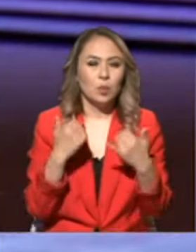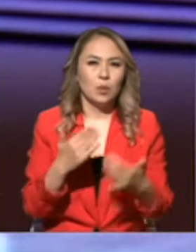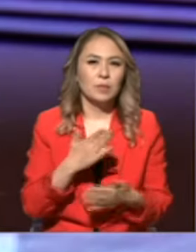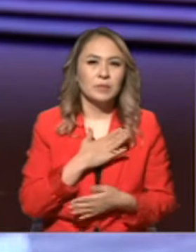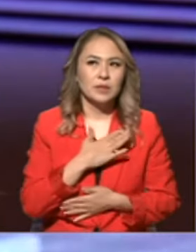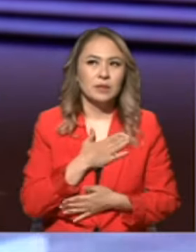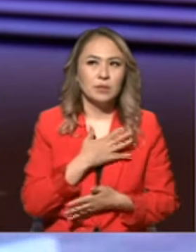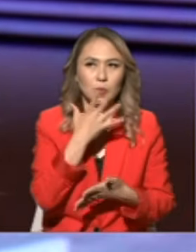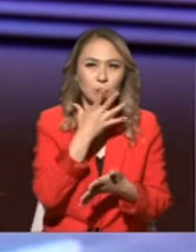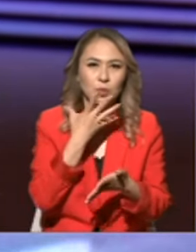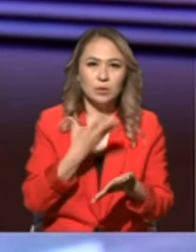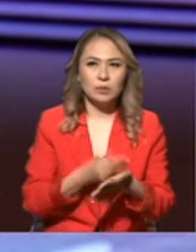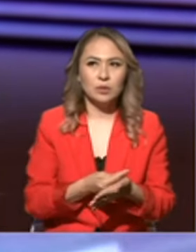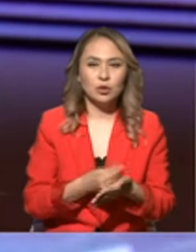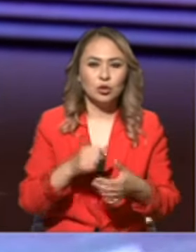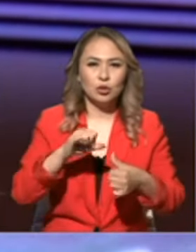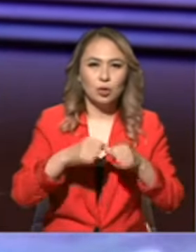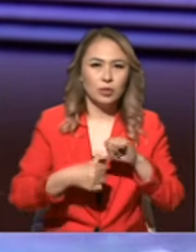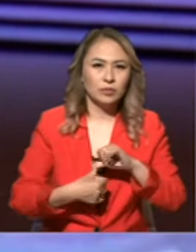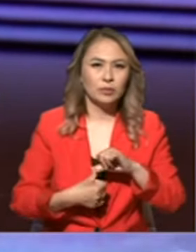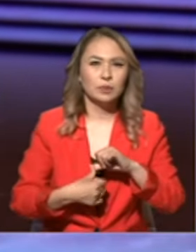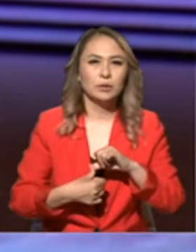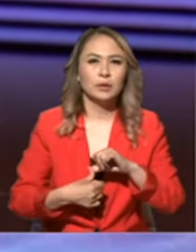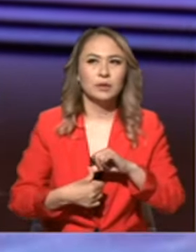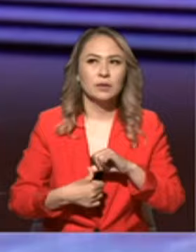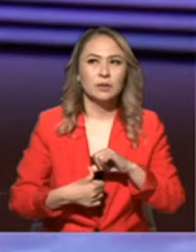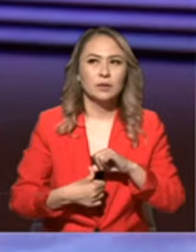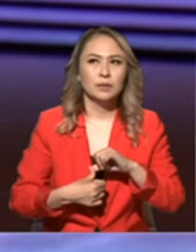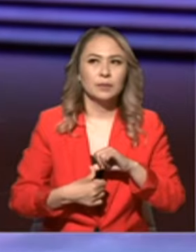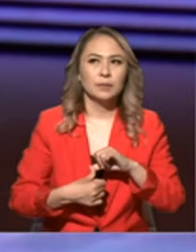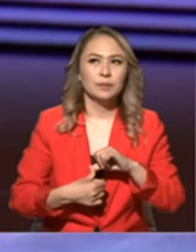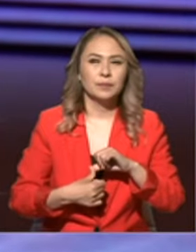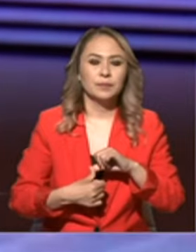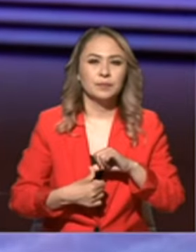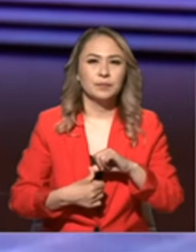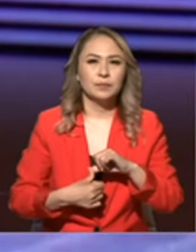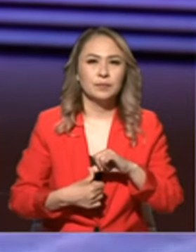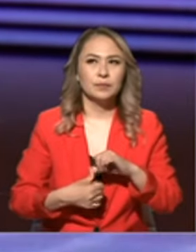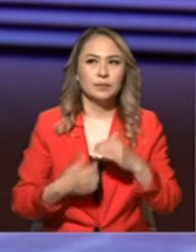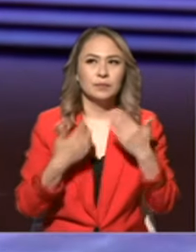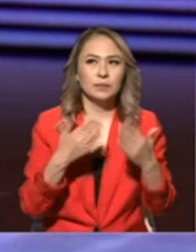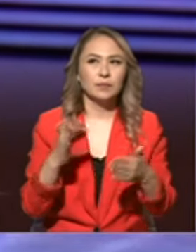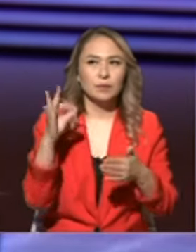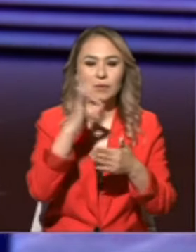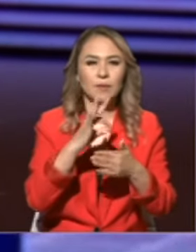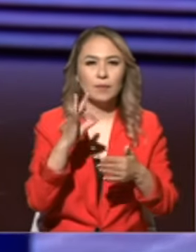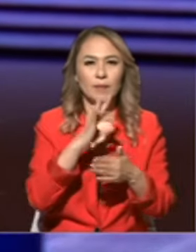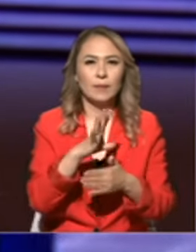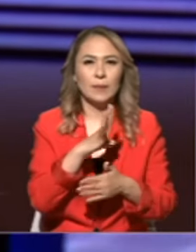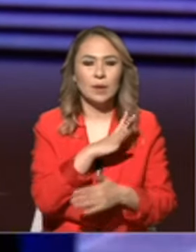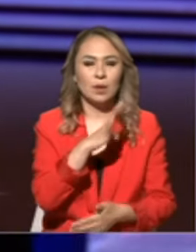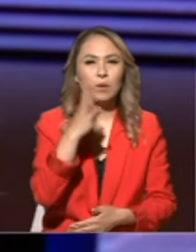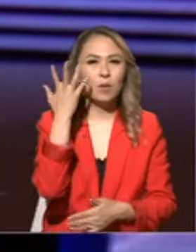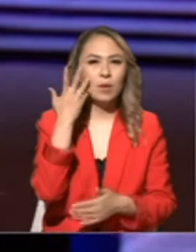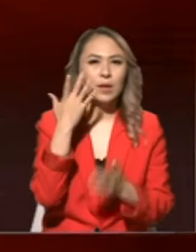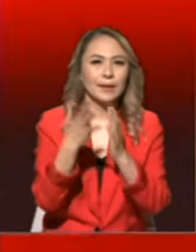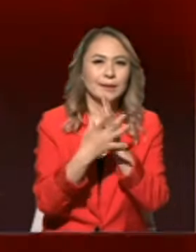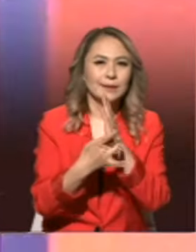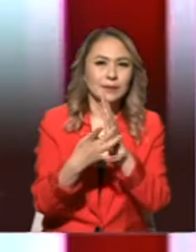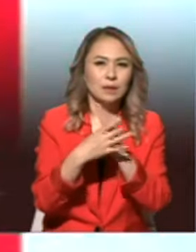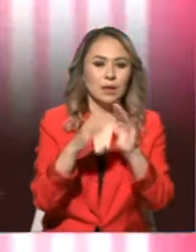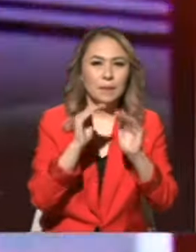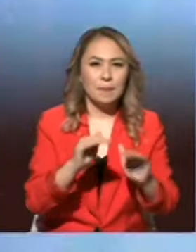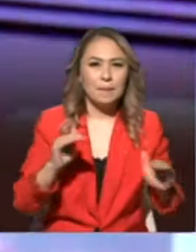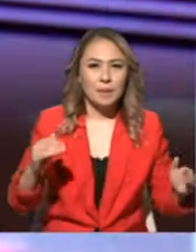біздің өзіміздің тұрақты жаңағы ұстанымыз. Осы жөнінде біз жаңағы ОБТ тапсыру бойынша